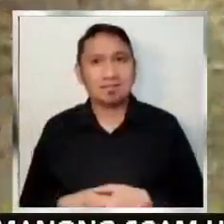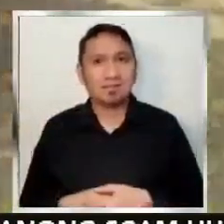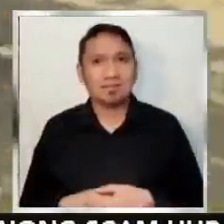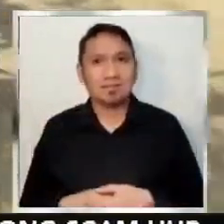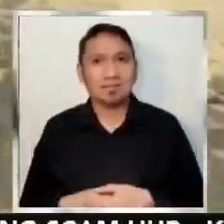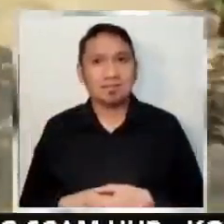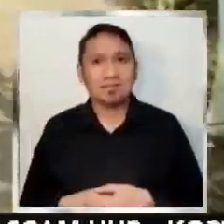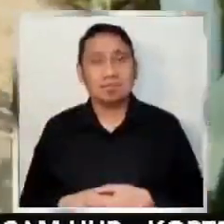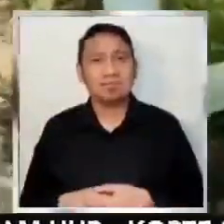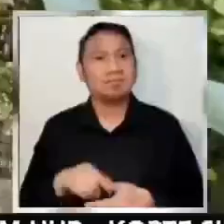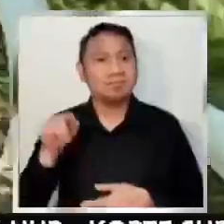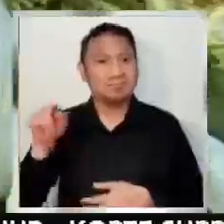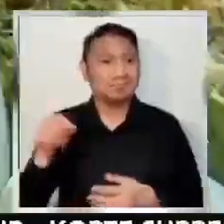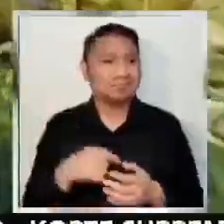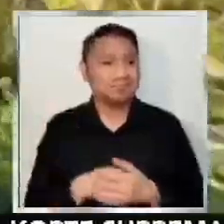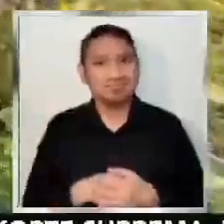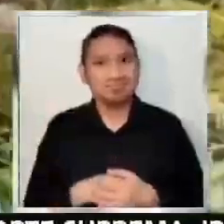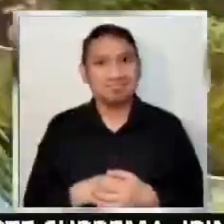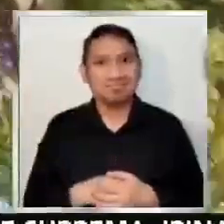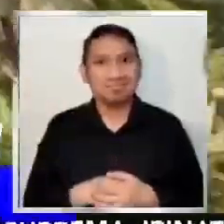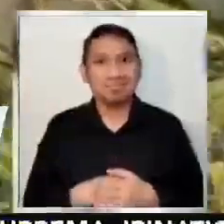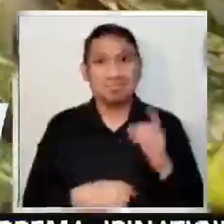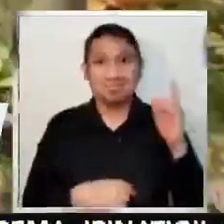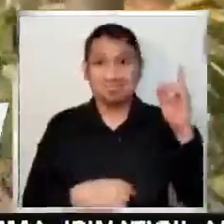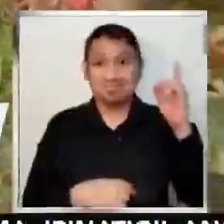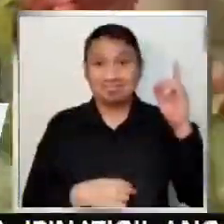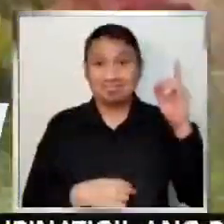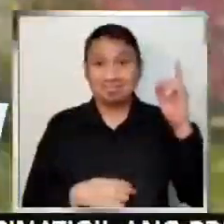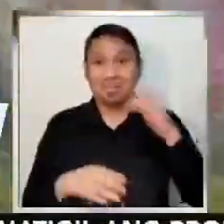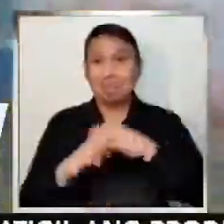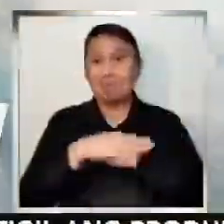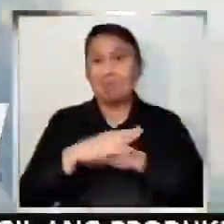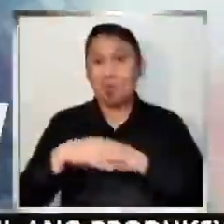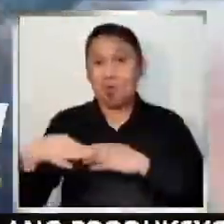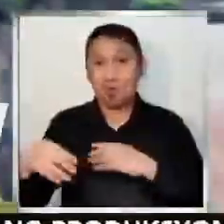Welcome to Hagna, Bohol, kung saan mabibisita ang organic farm na ito.